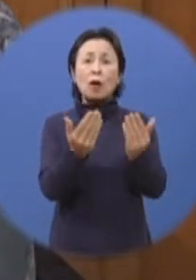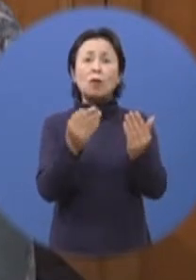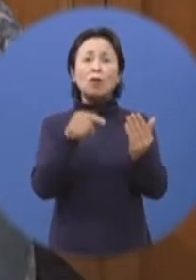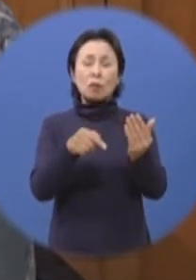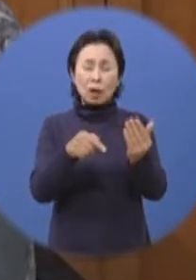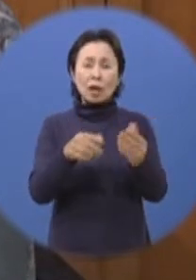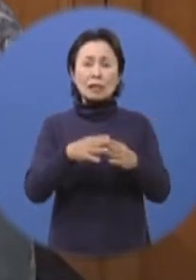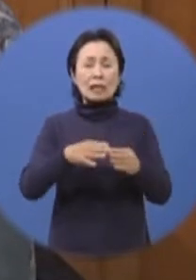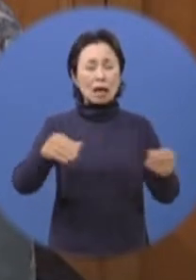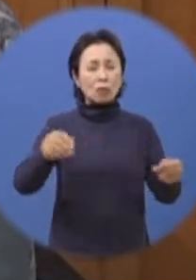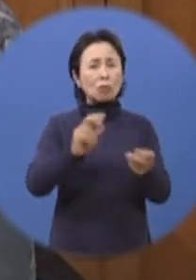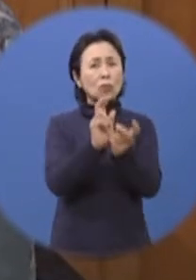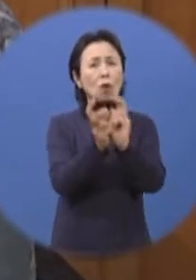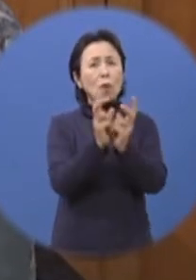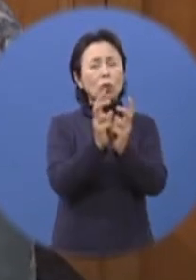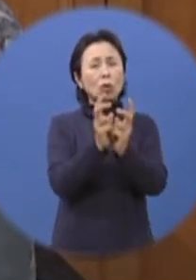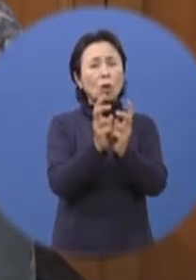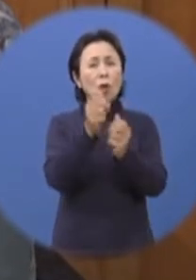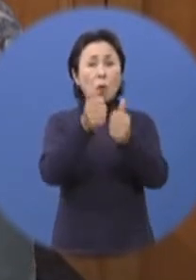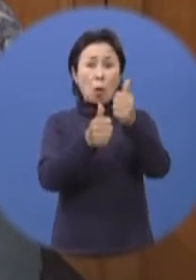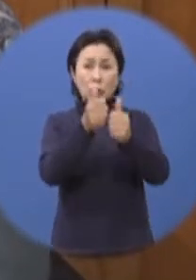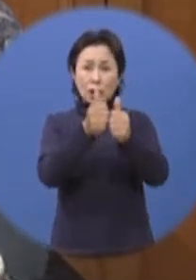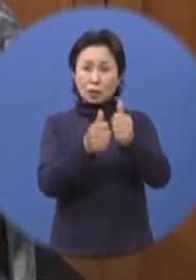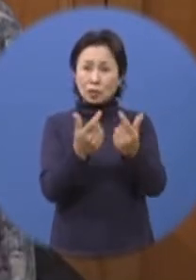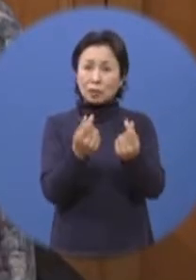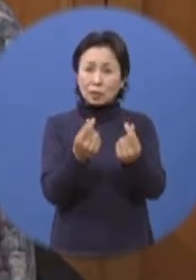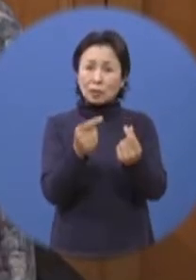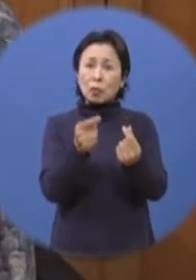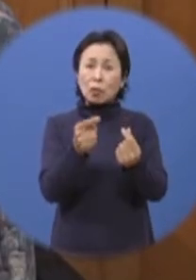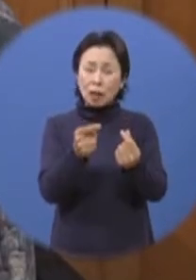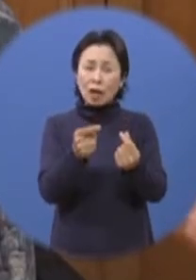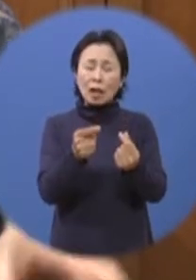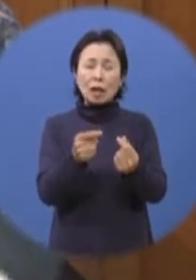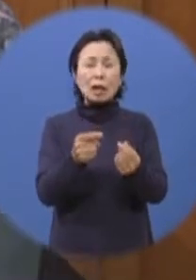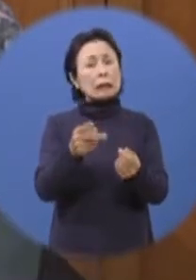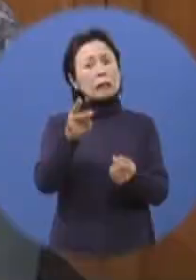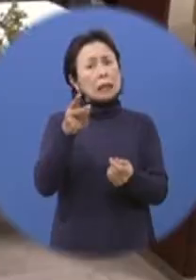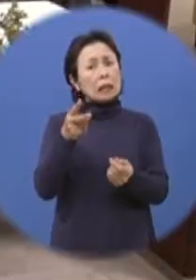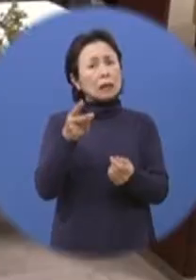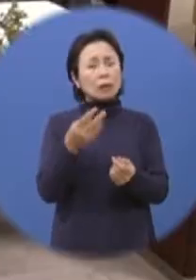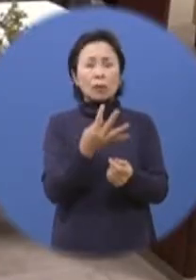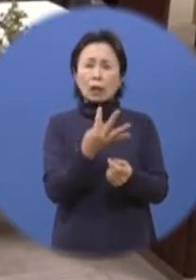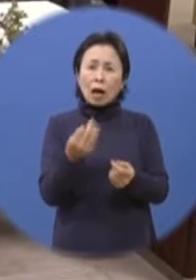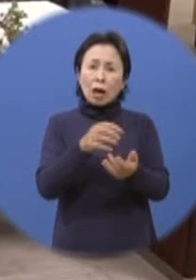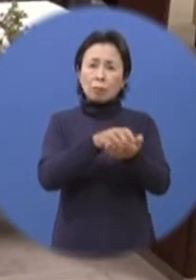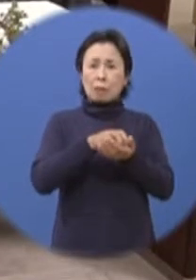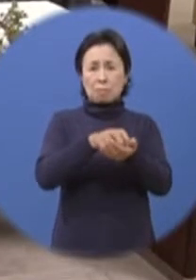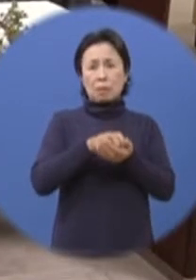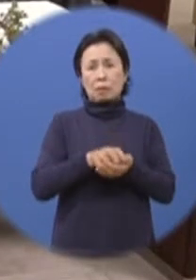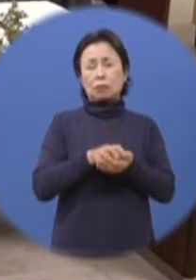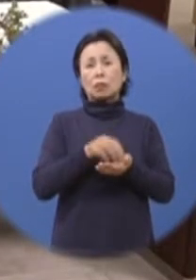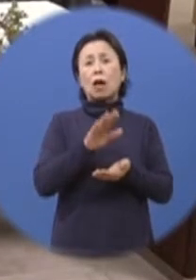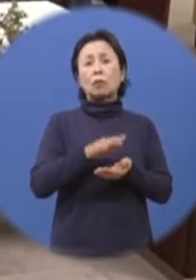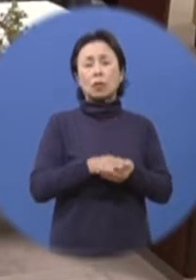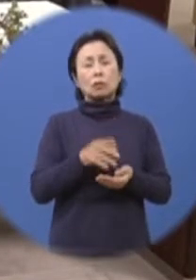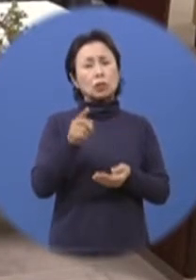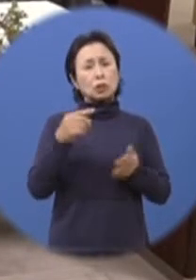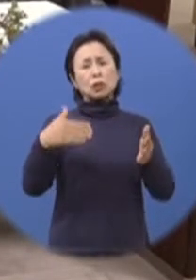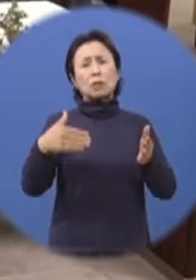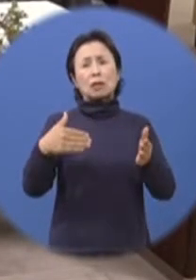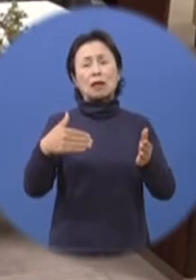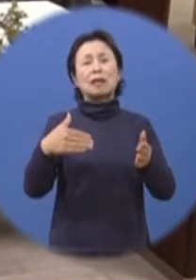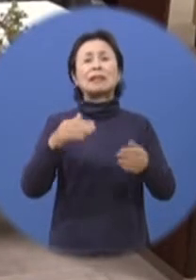あの正一位にはまだなってないんじゃにーとかそういうのは何回も撮ったんですよでなかなか優秀に